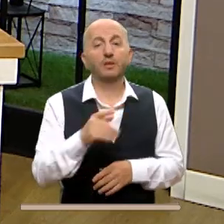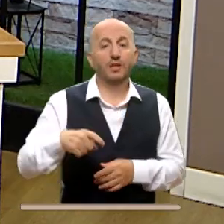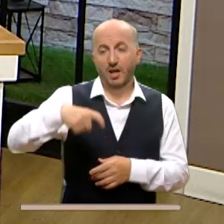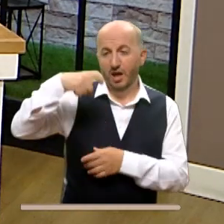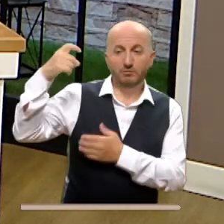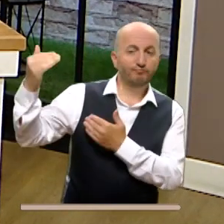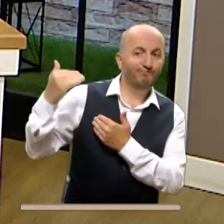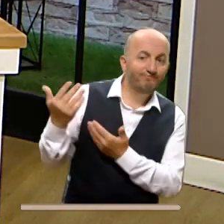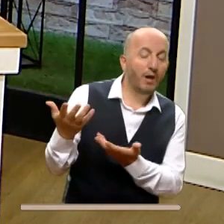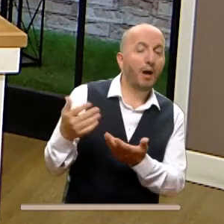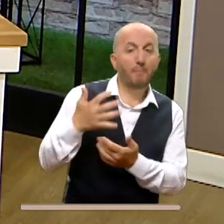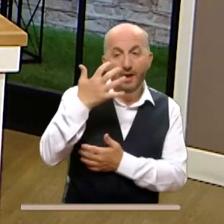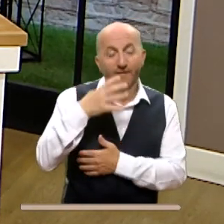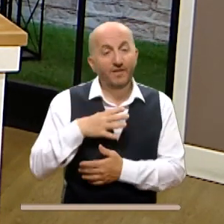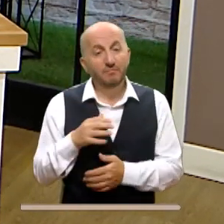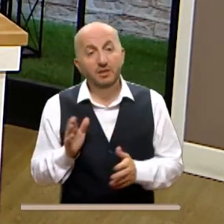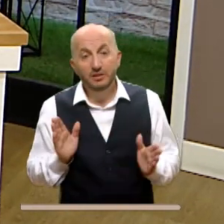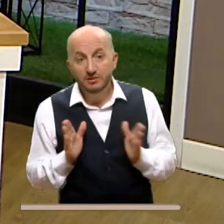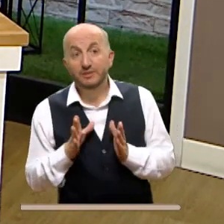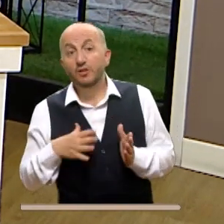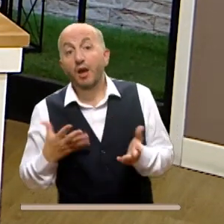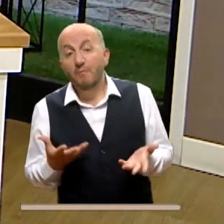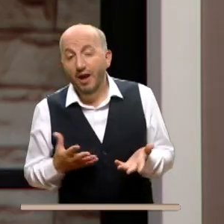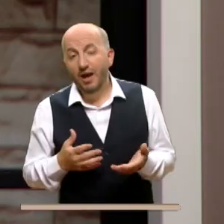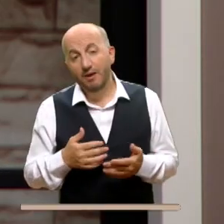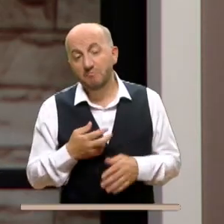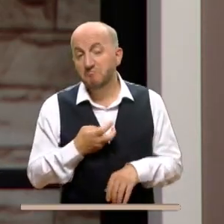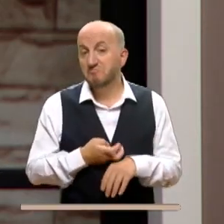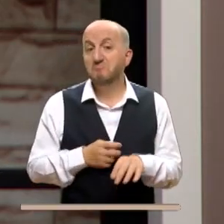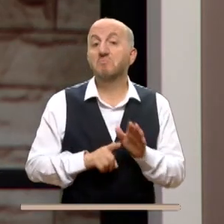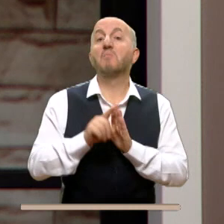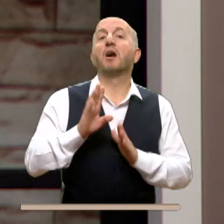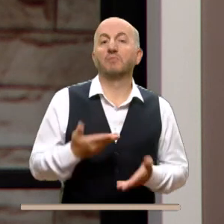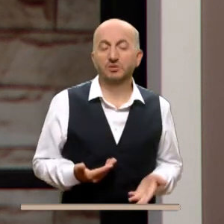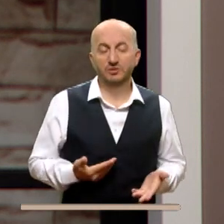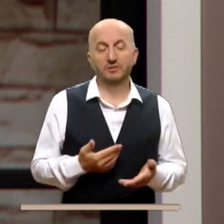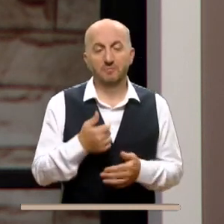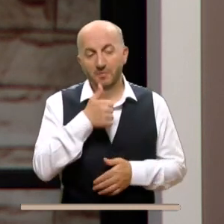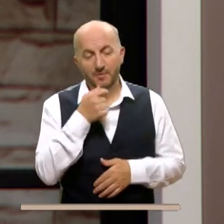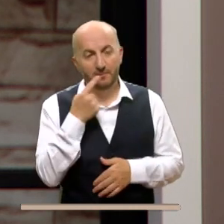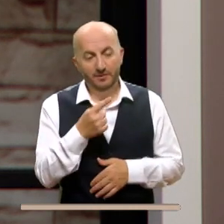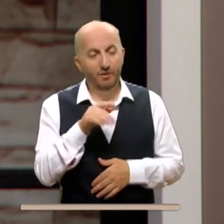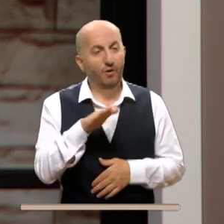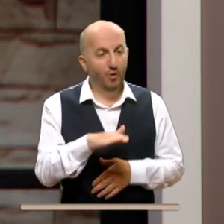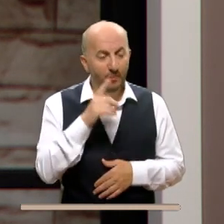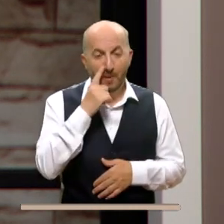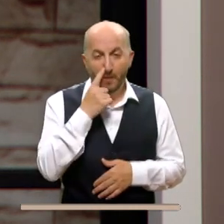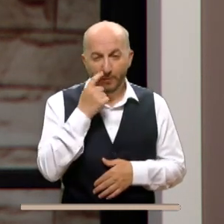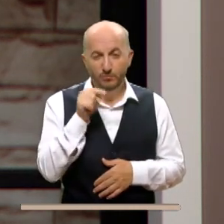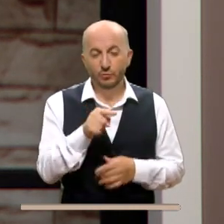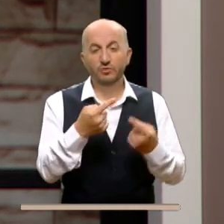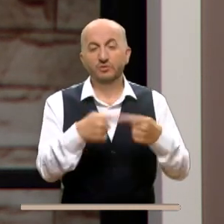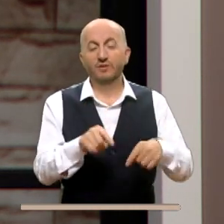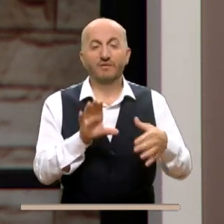bir beklentin var. Ben o beklentiyi karşılamak istiyorum ama galiba başaramayacağım. Babam dedi ki oğlum bu